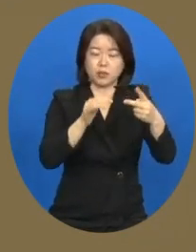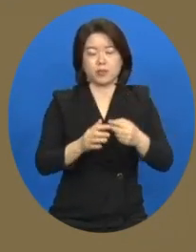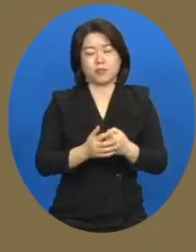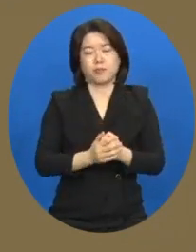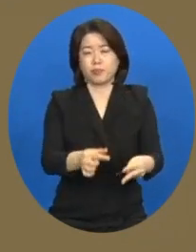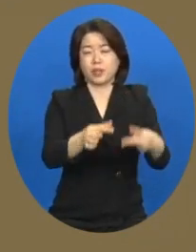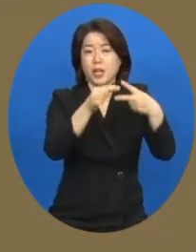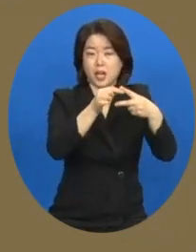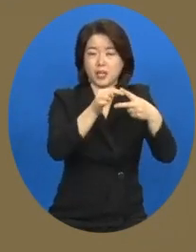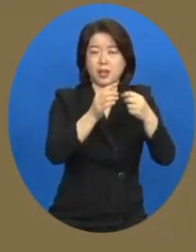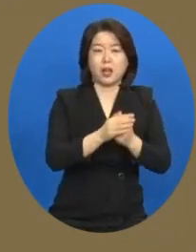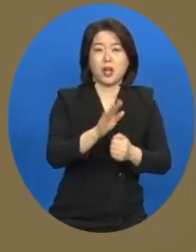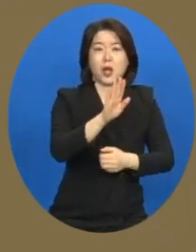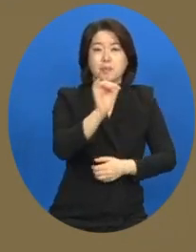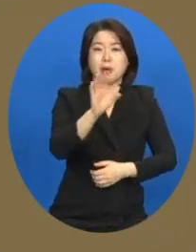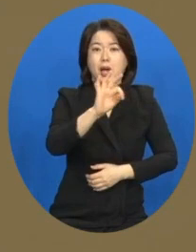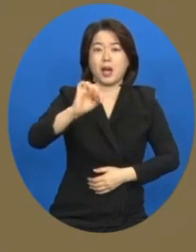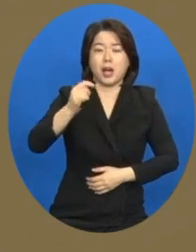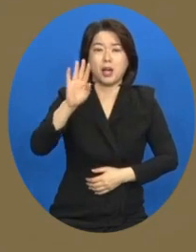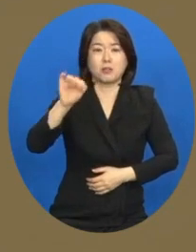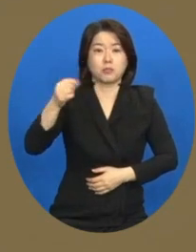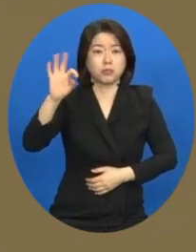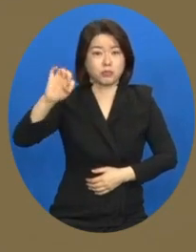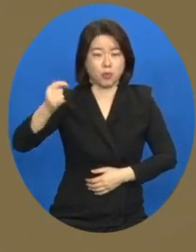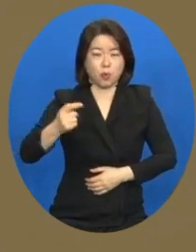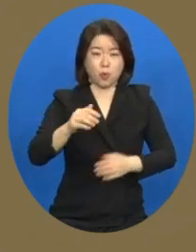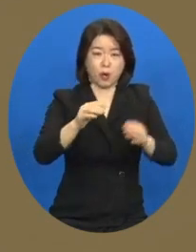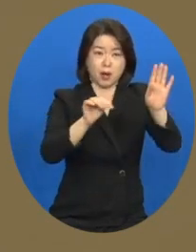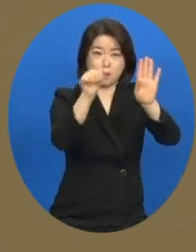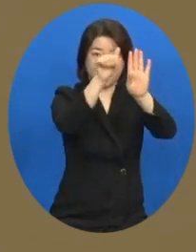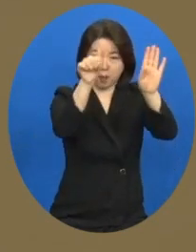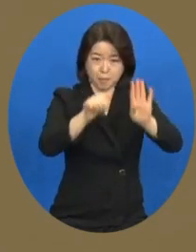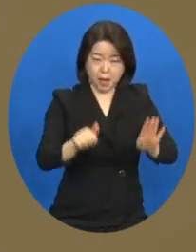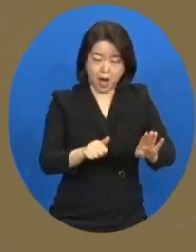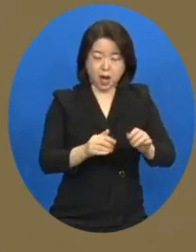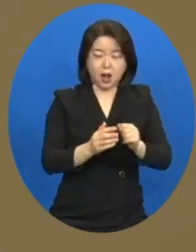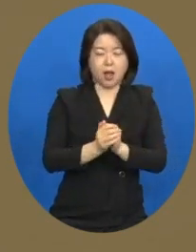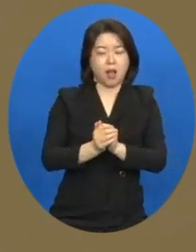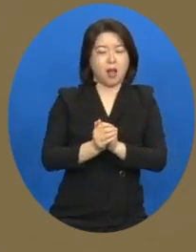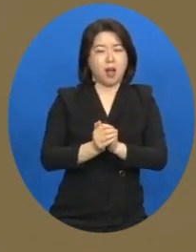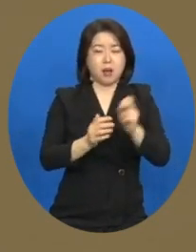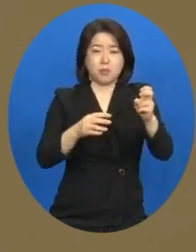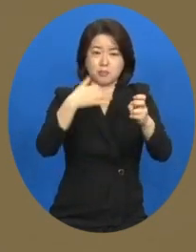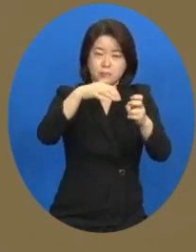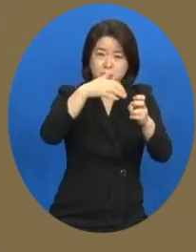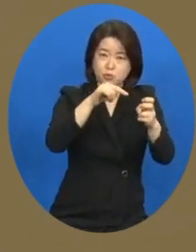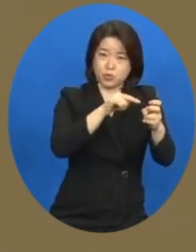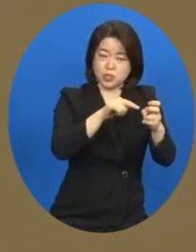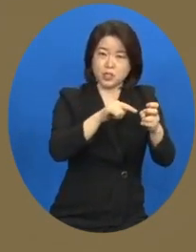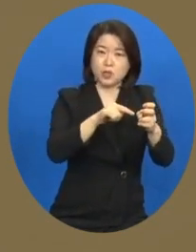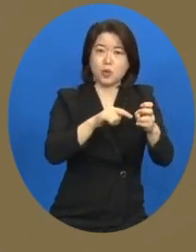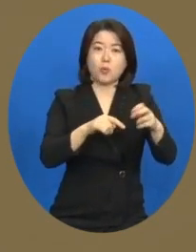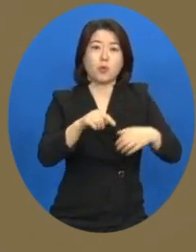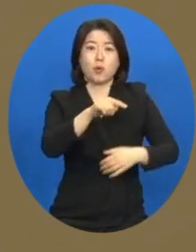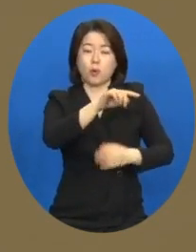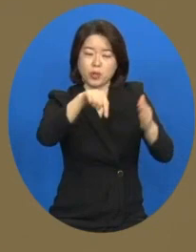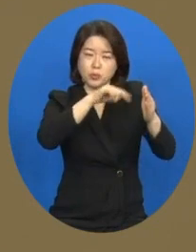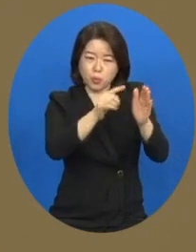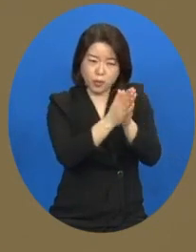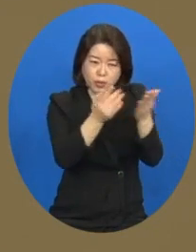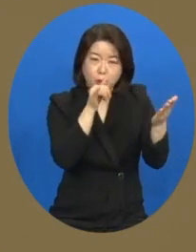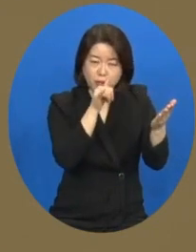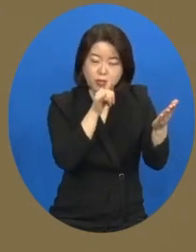하나는 바알 부올 사건입니다. 민수기 25장에 나와요. 이스라엘 백성들이 모압